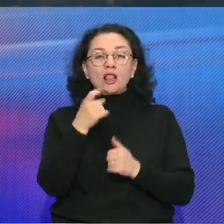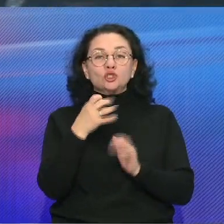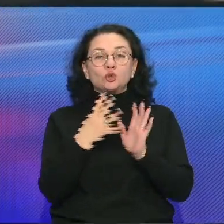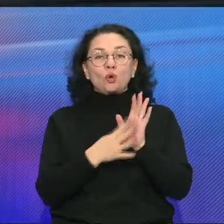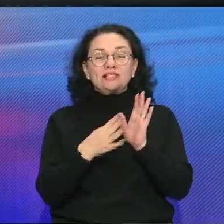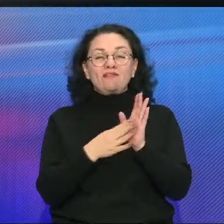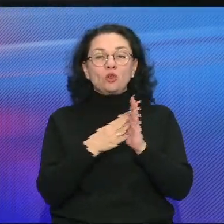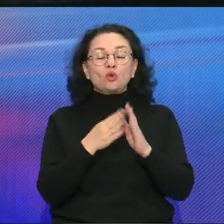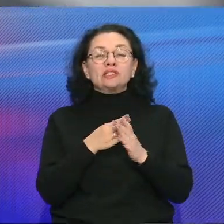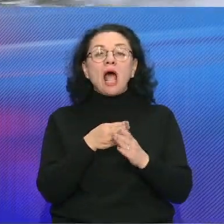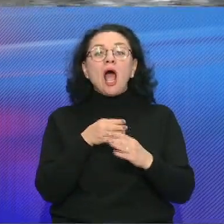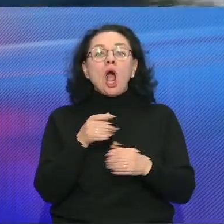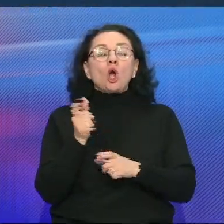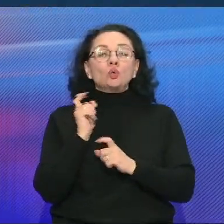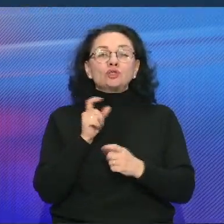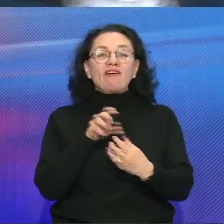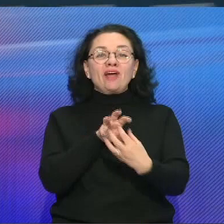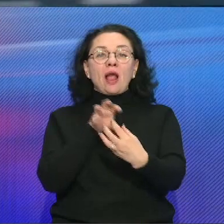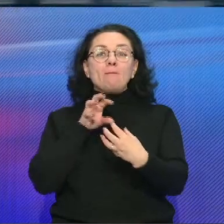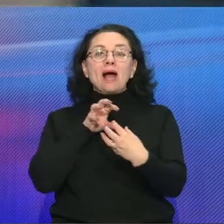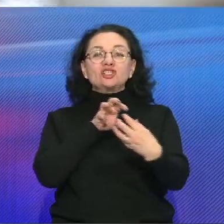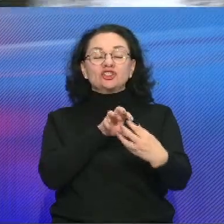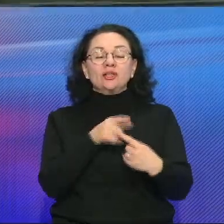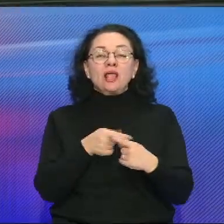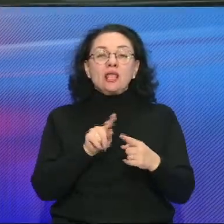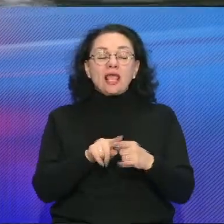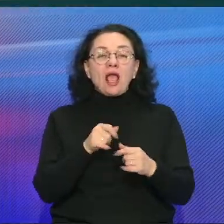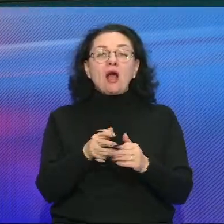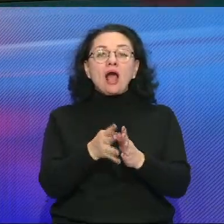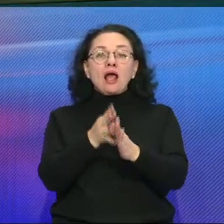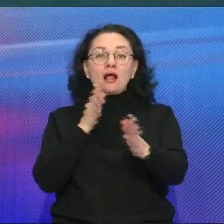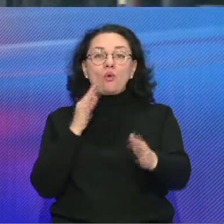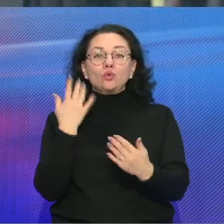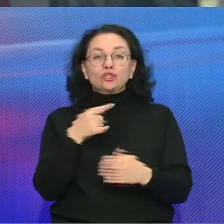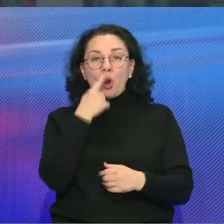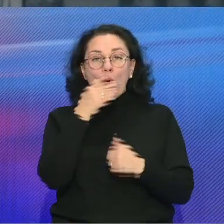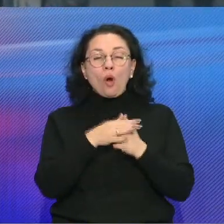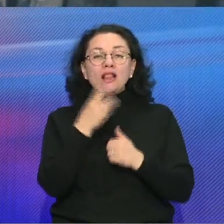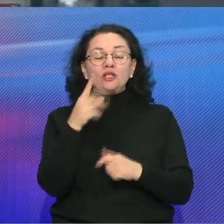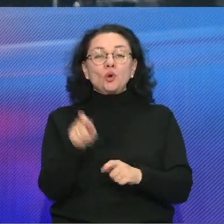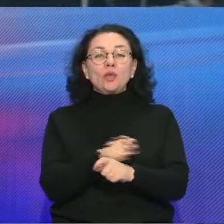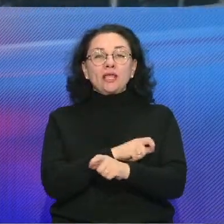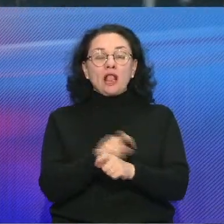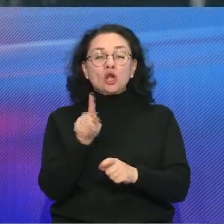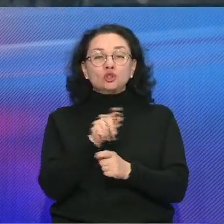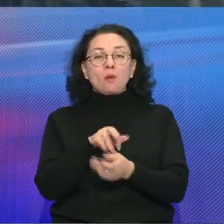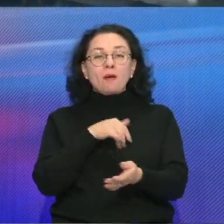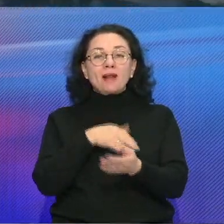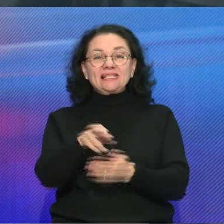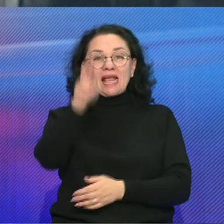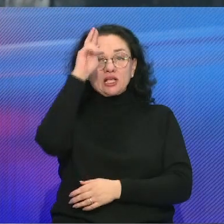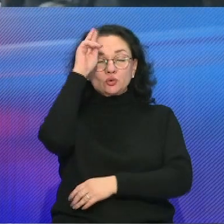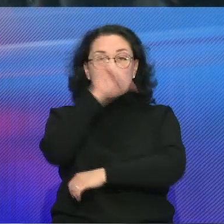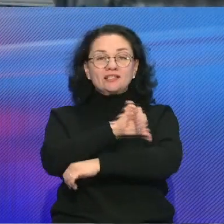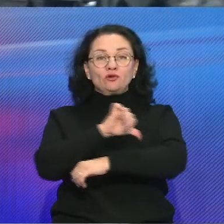як у Беняконях стаяла 800, ланцуг з грузавых аўтамабіляў расцягнуўся ўжо на 3 кіламетры. Каб прайсці дзяржаўную граніцу, яшчэ нядаўна,